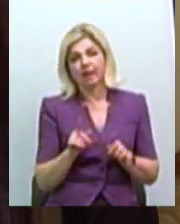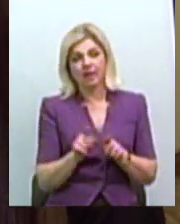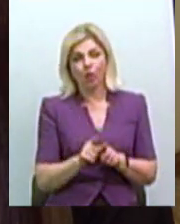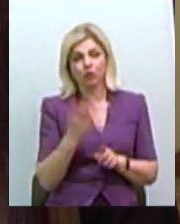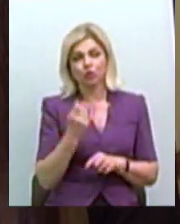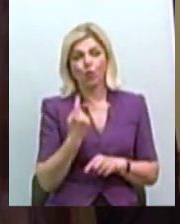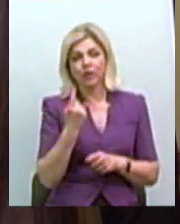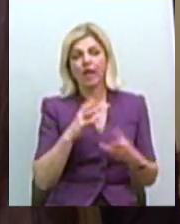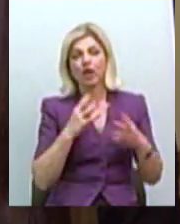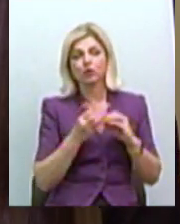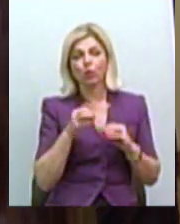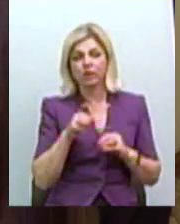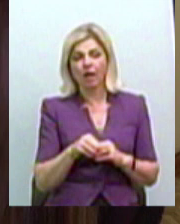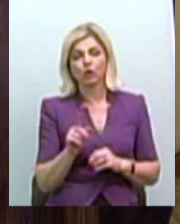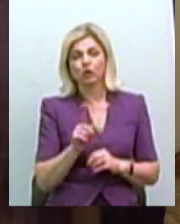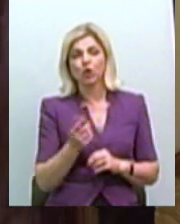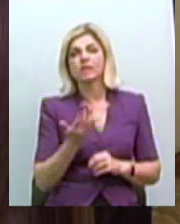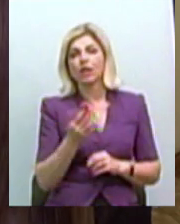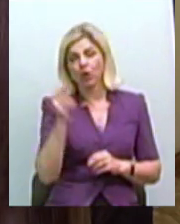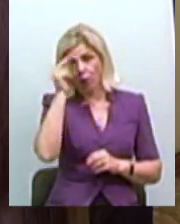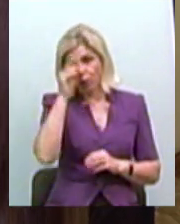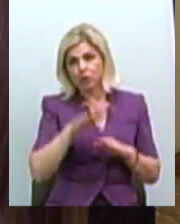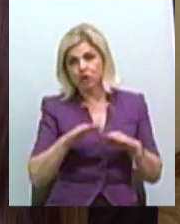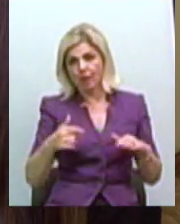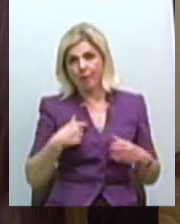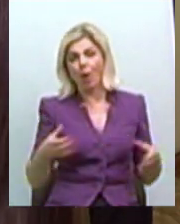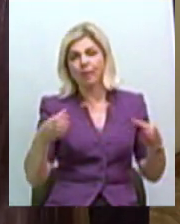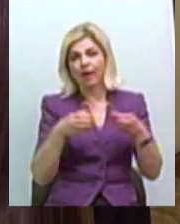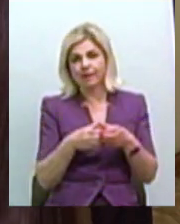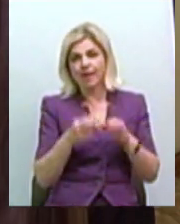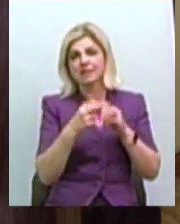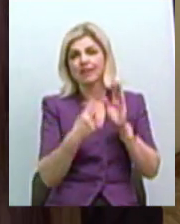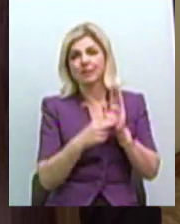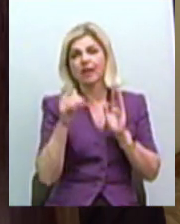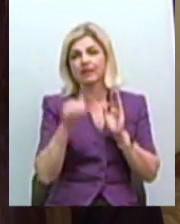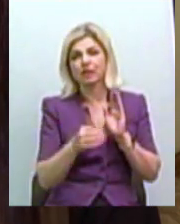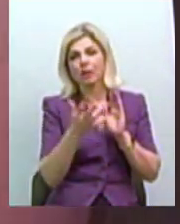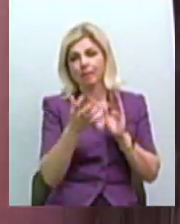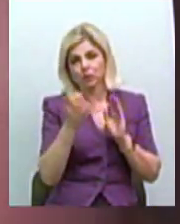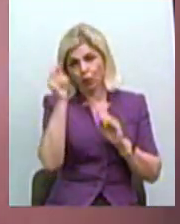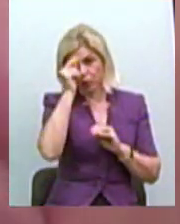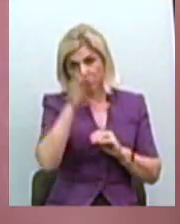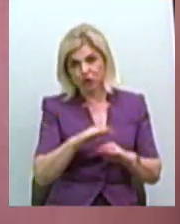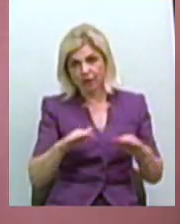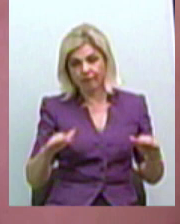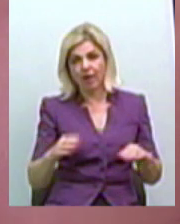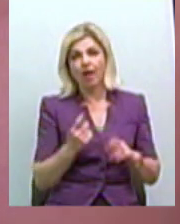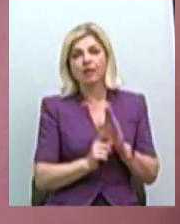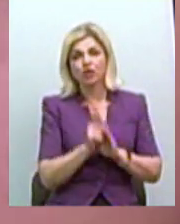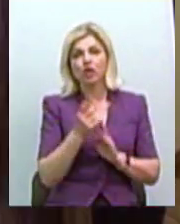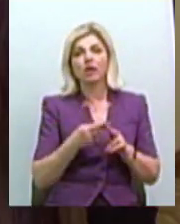одним з результатів є те, що скільки учнів ми об'єднали. Ми об'єднали 17 500 учнів. Ми розпочали цей